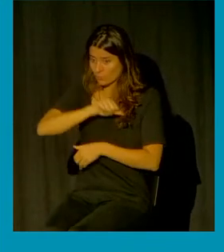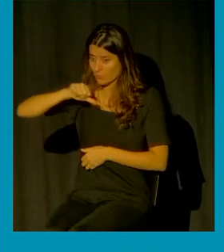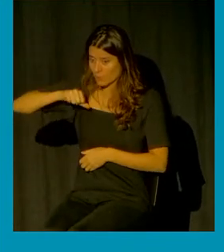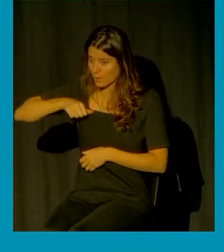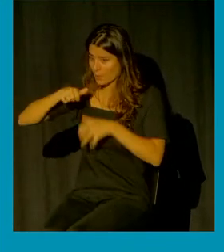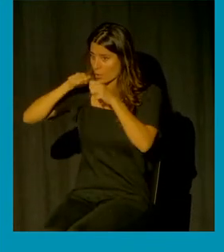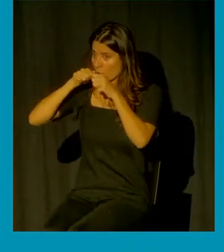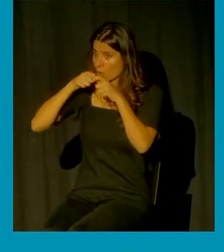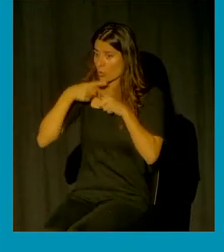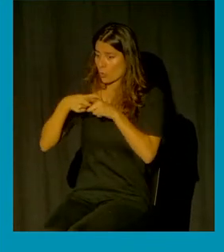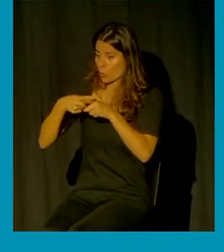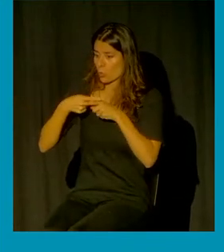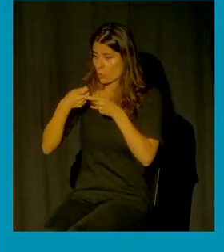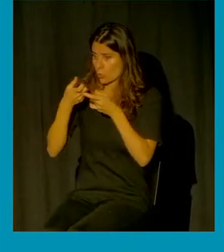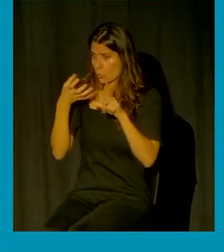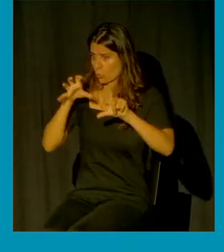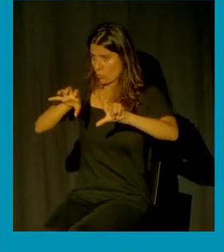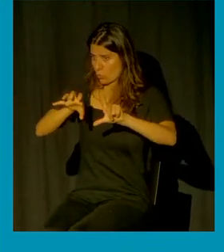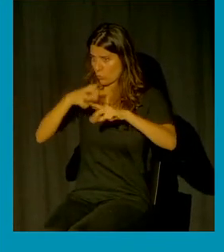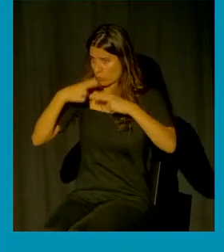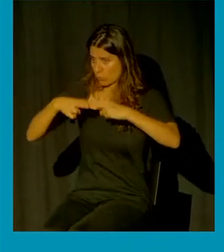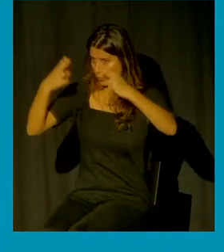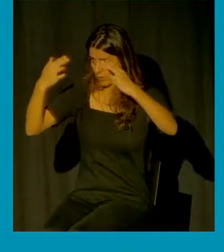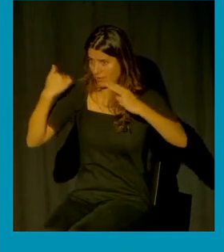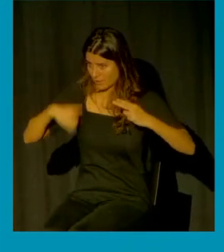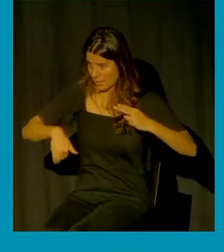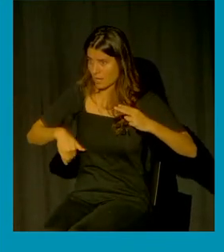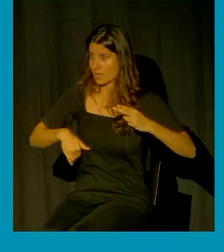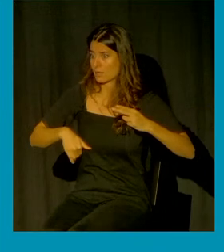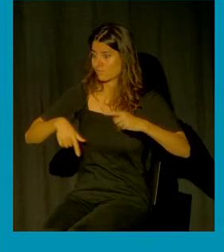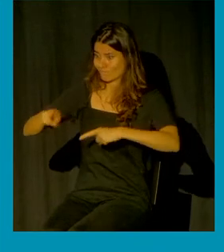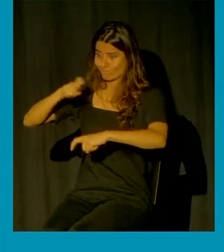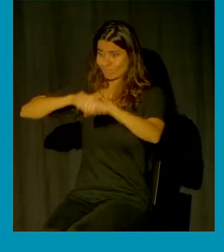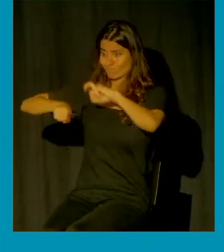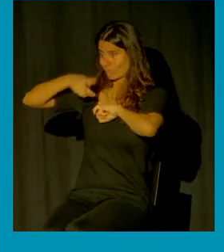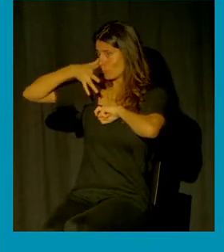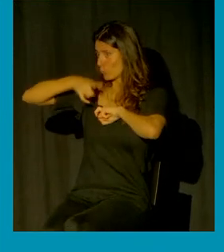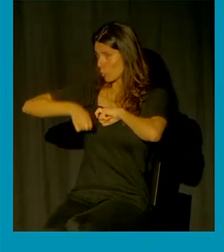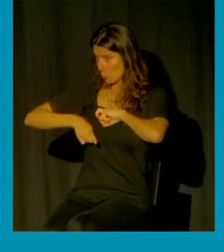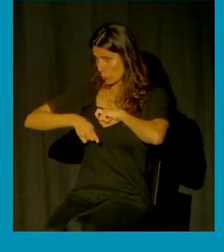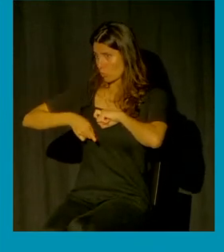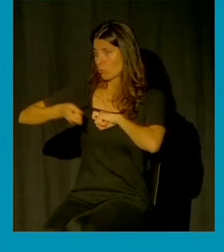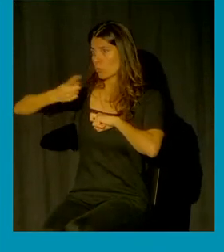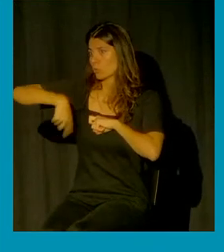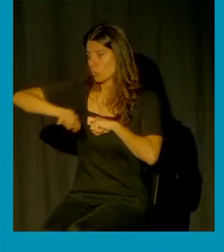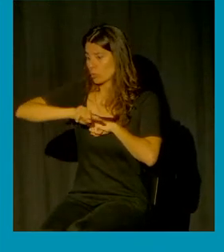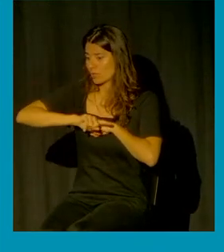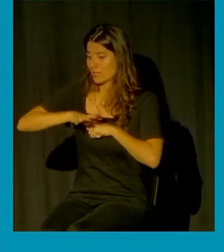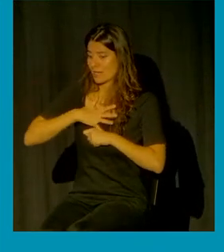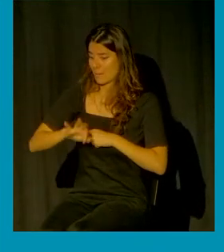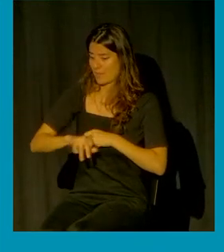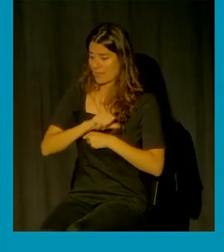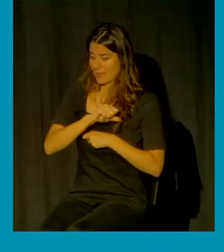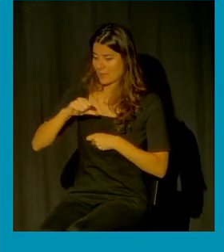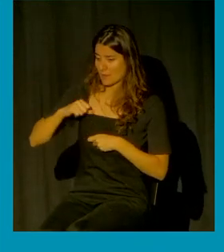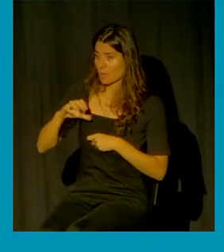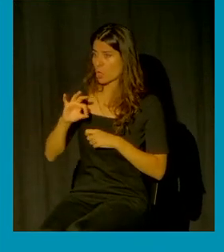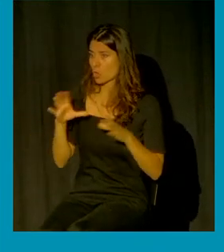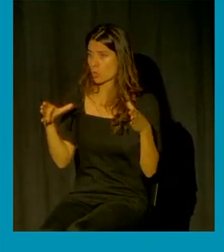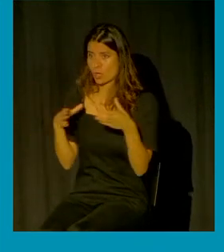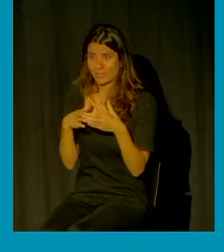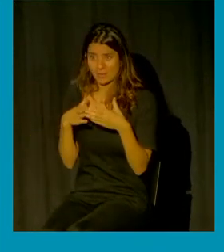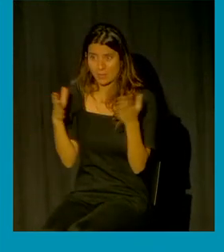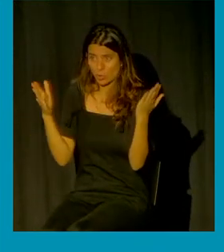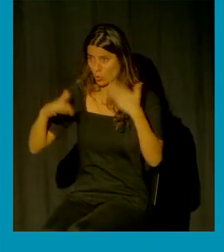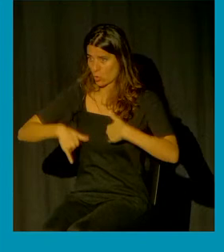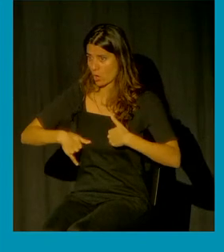una vegada s'ha donat una infracció de la privacitat no hi ha volta enrere i no tindrem capacitat individual ni col·lectiva ni tan sols